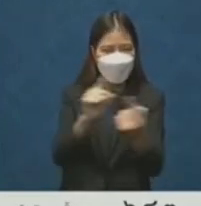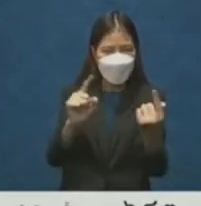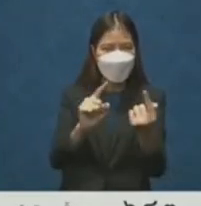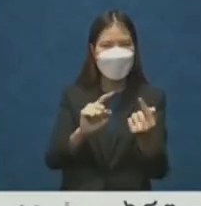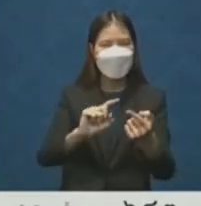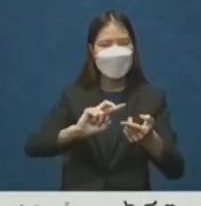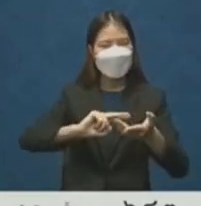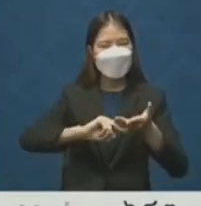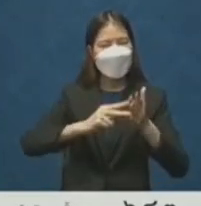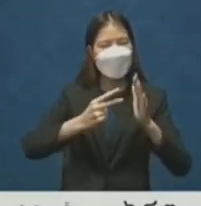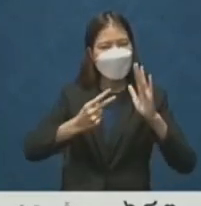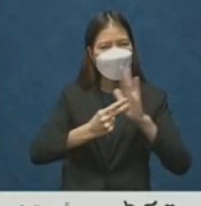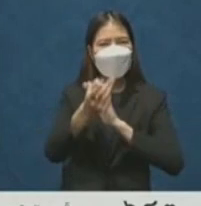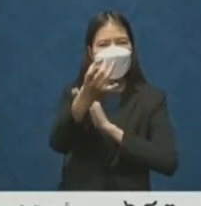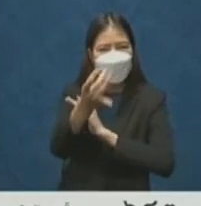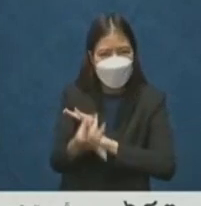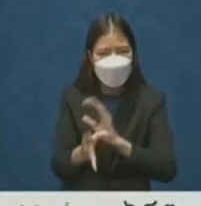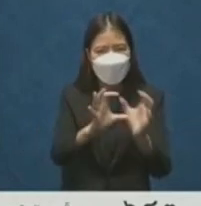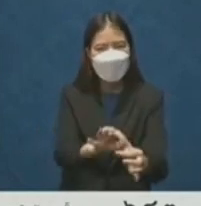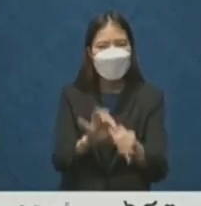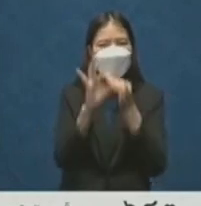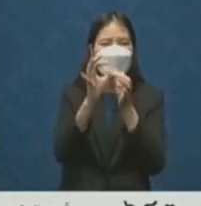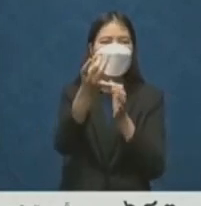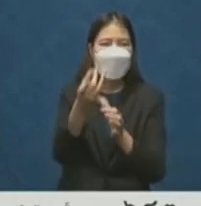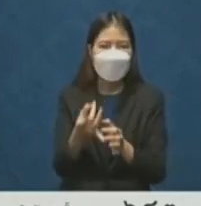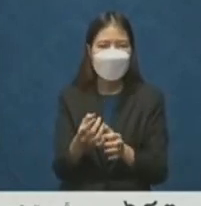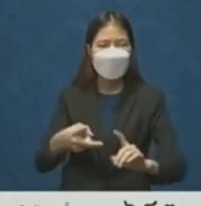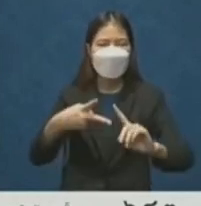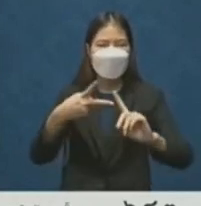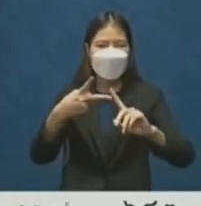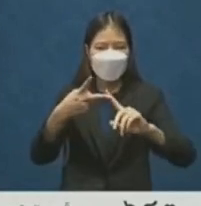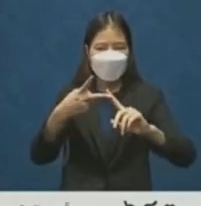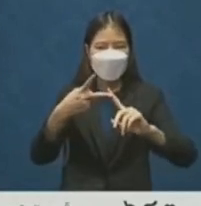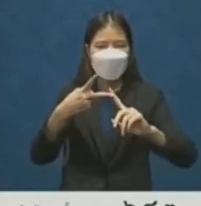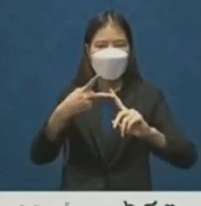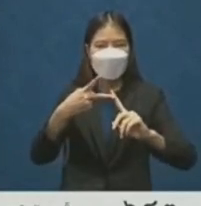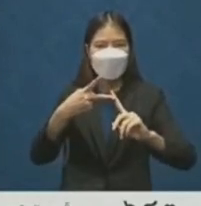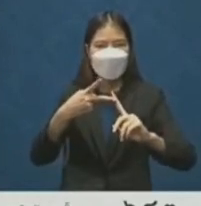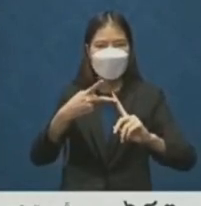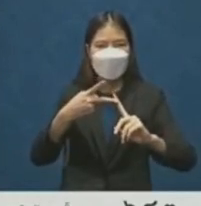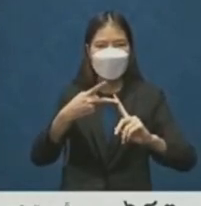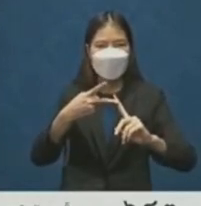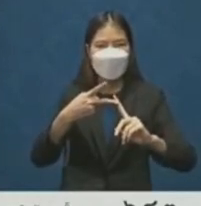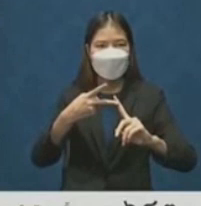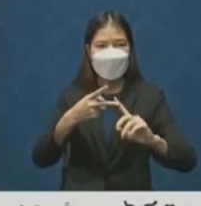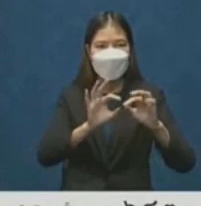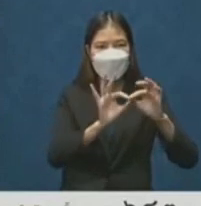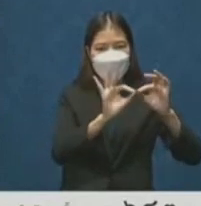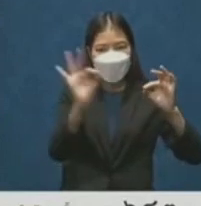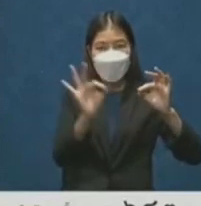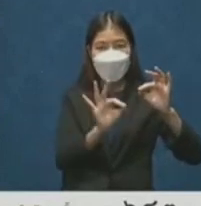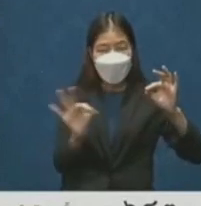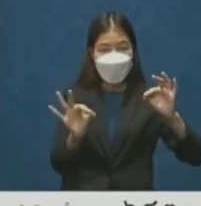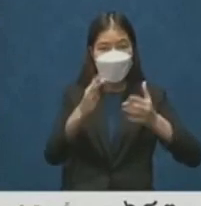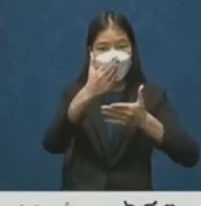ามันแปลเป็นไทยว่าอะไรแล้วสอดคล้องกันหรือไม่ประเด็นสองประมาณตรงกลางวรร